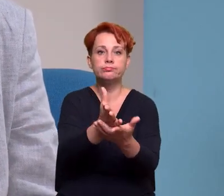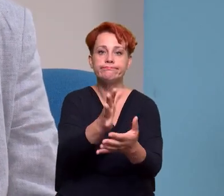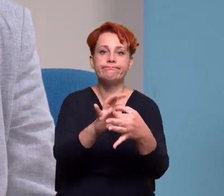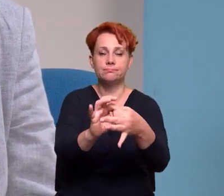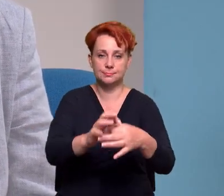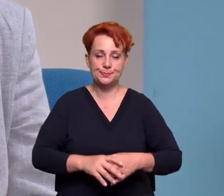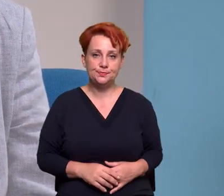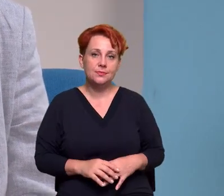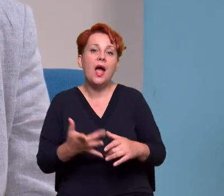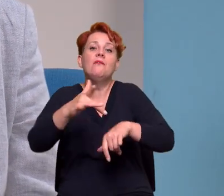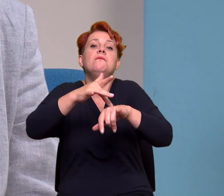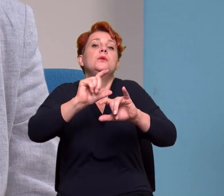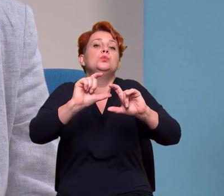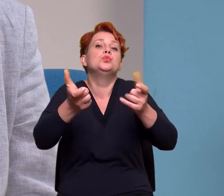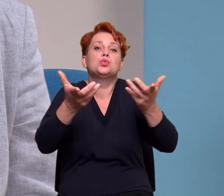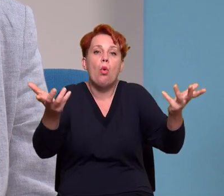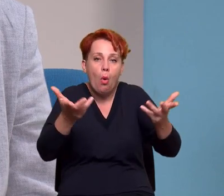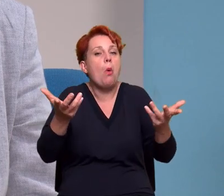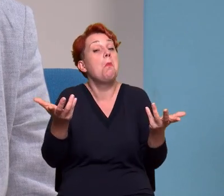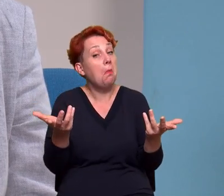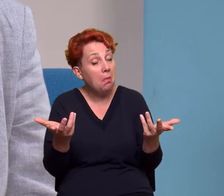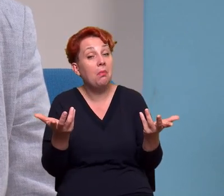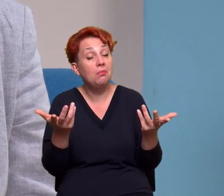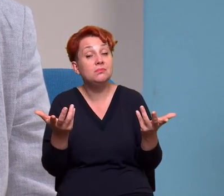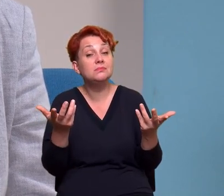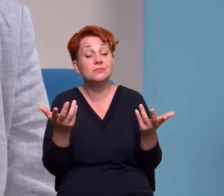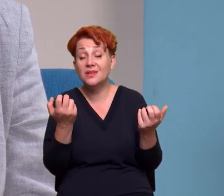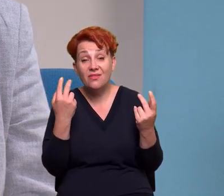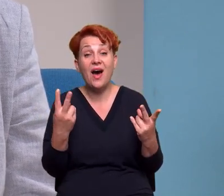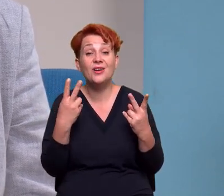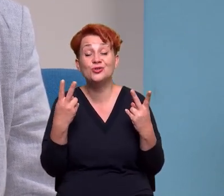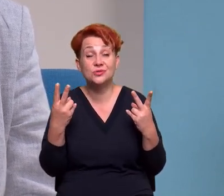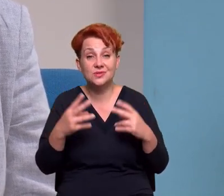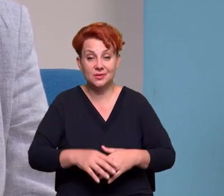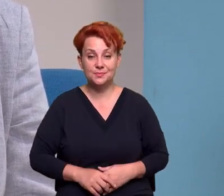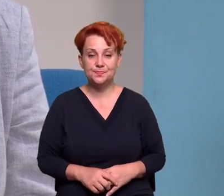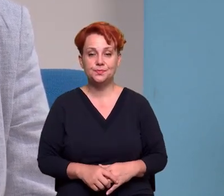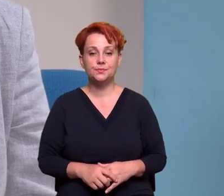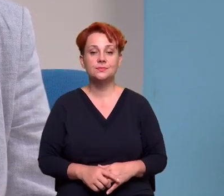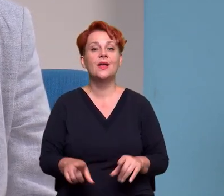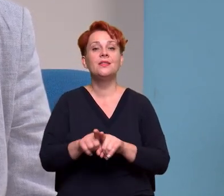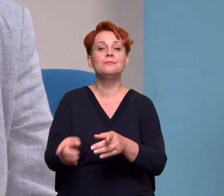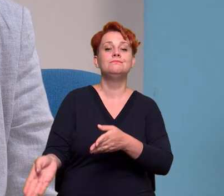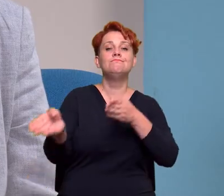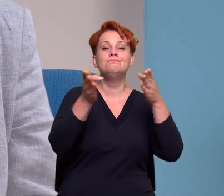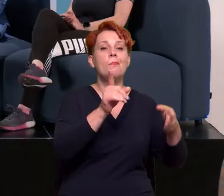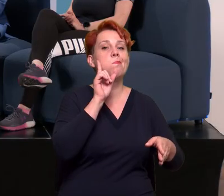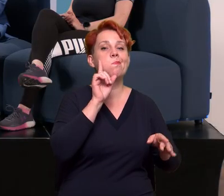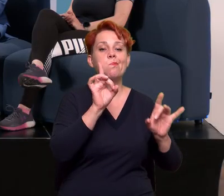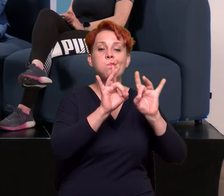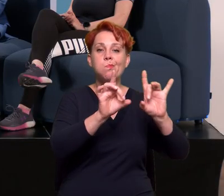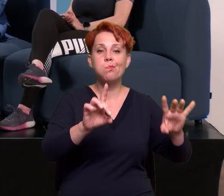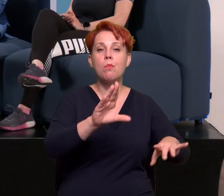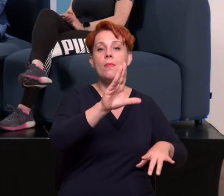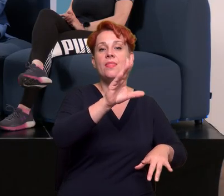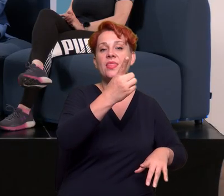A wynikają rzeczywiście rzeczy bardzo istotne. I pan profesor